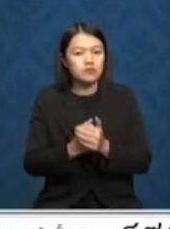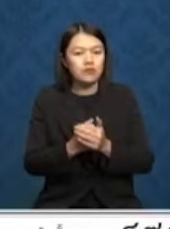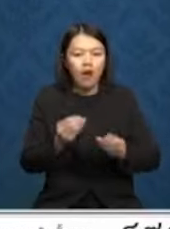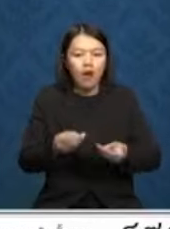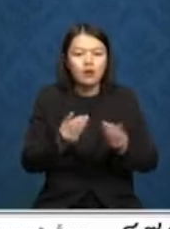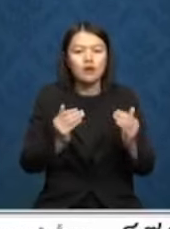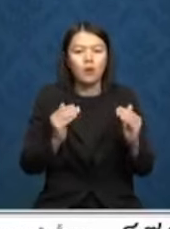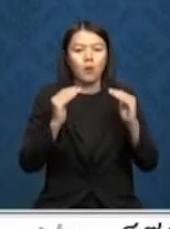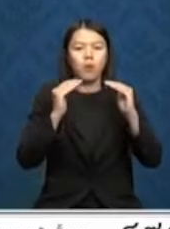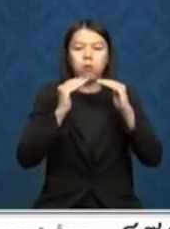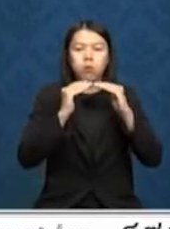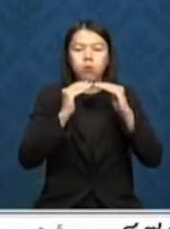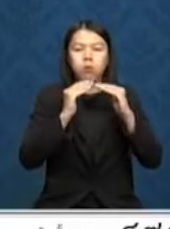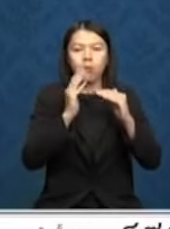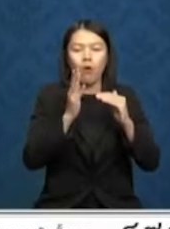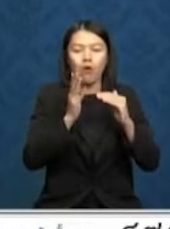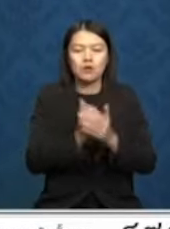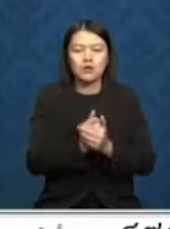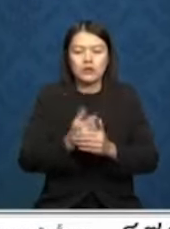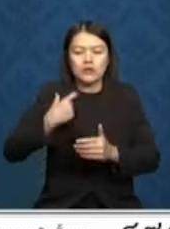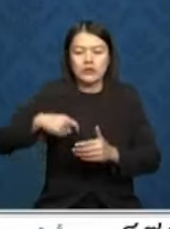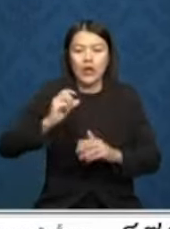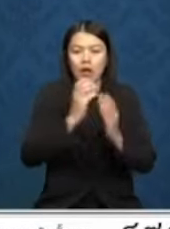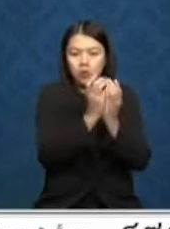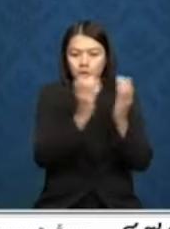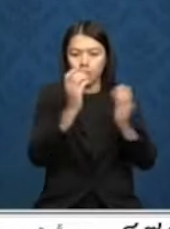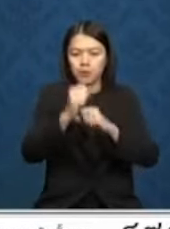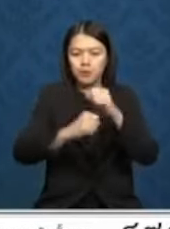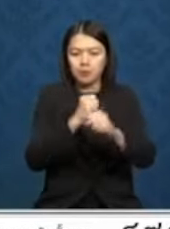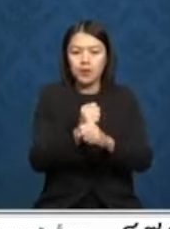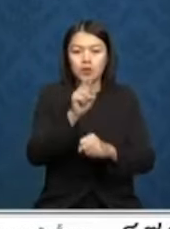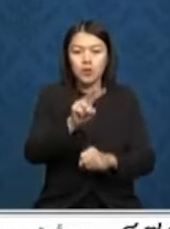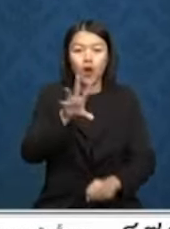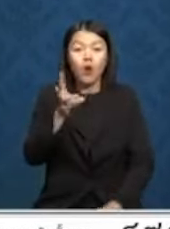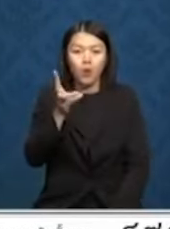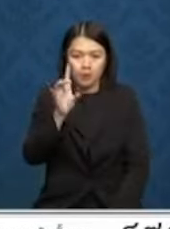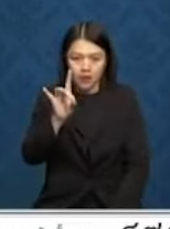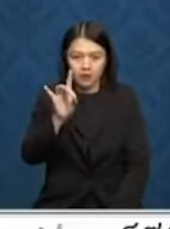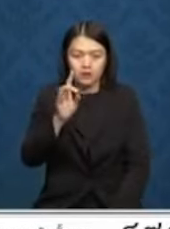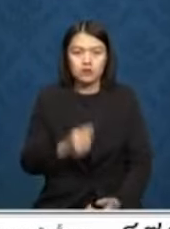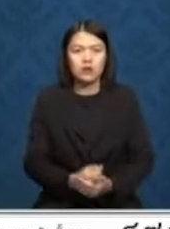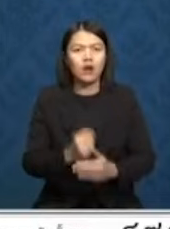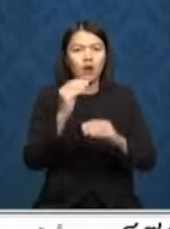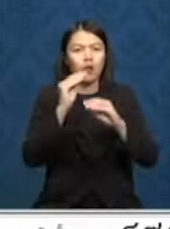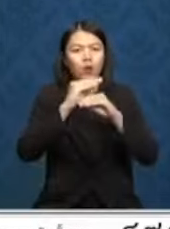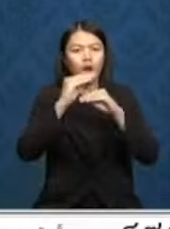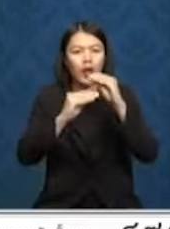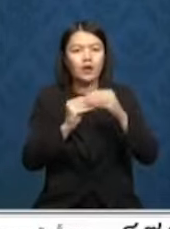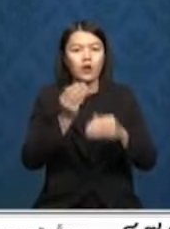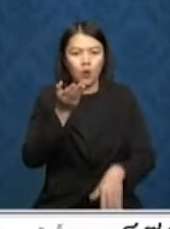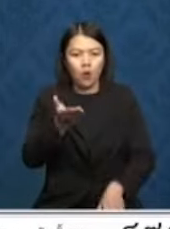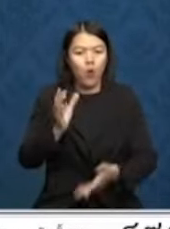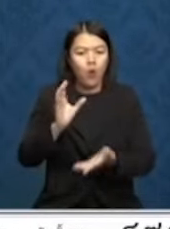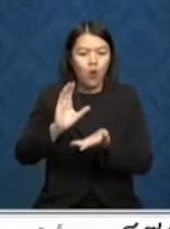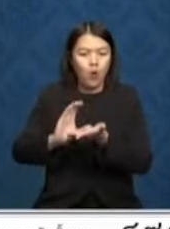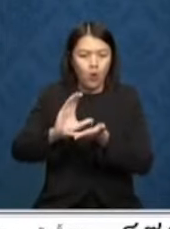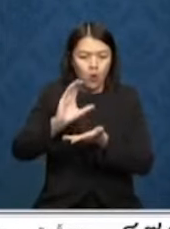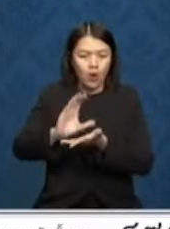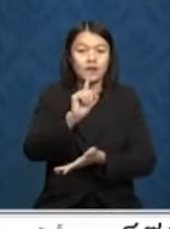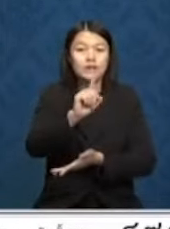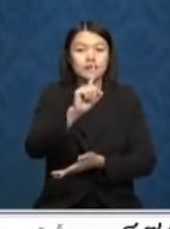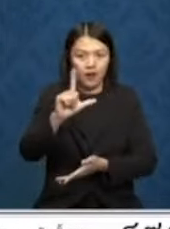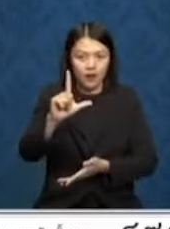ธรรมของศาลรัฐธรรมนูญประจำปี2568ค่ะซึ่งโครงการนี้นะคะของบประมาณมา